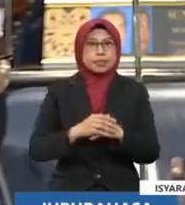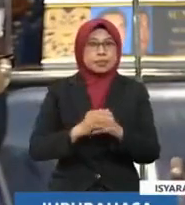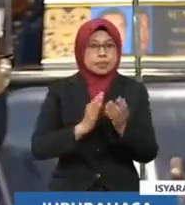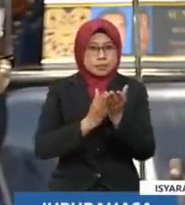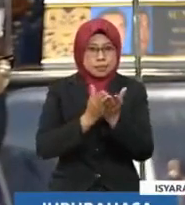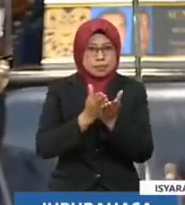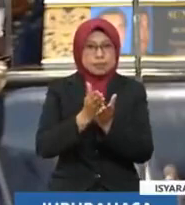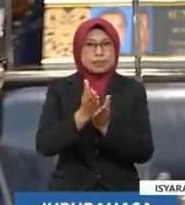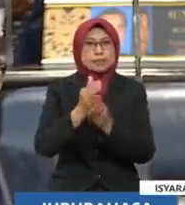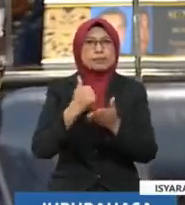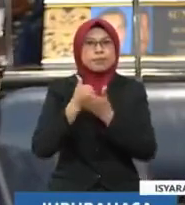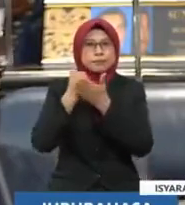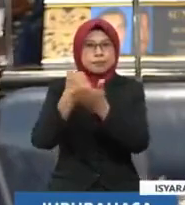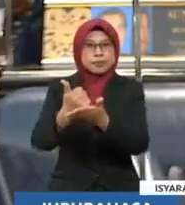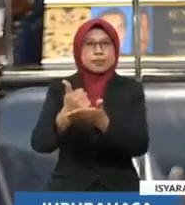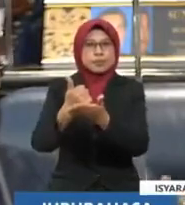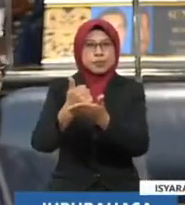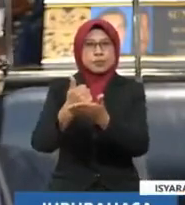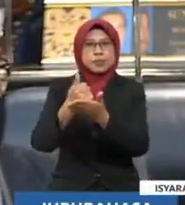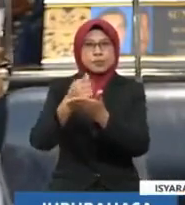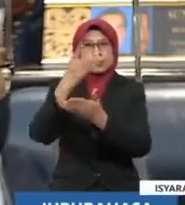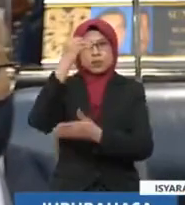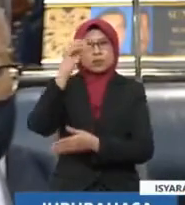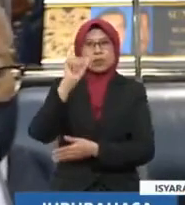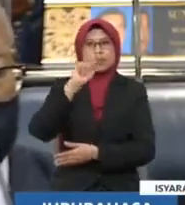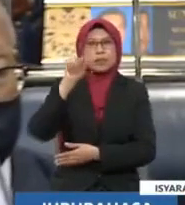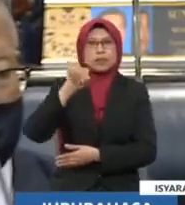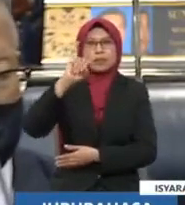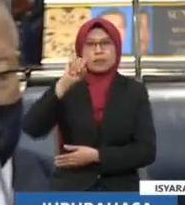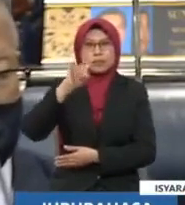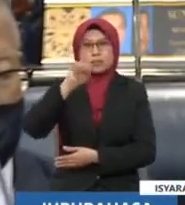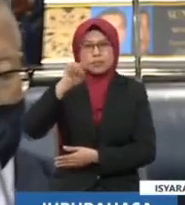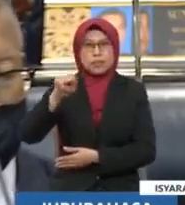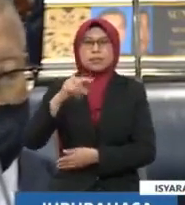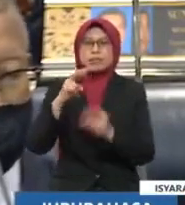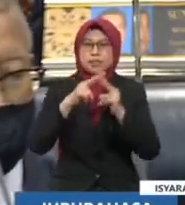kita akan terus membantu Datuk Seri Aziz dalam keadaan yang sangat-sangat memerlukan di tempat.